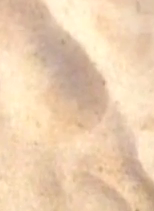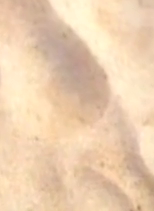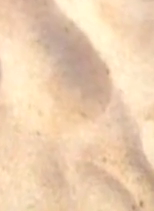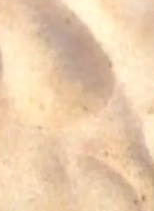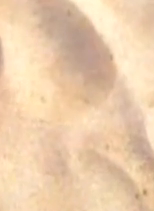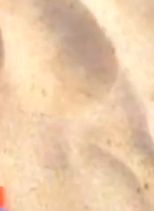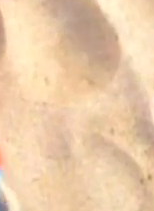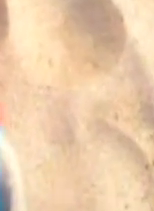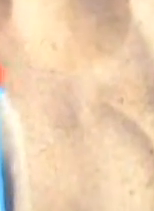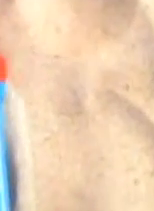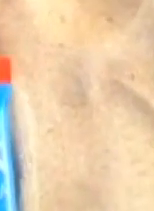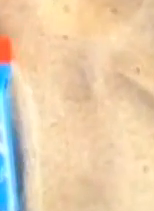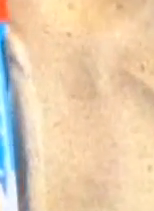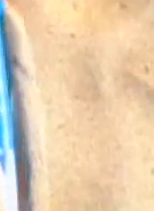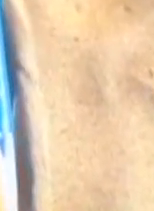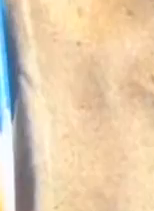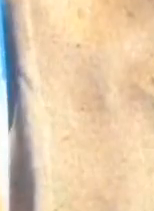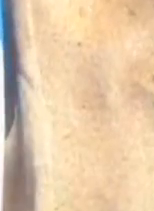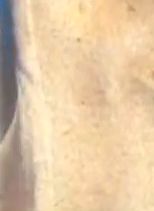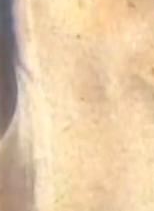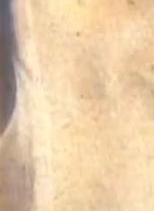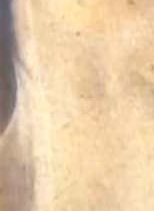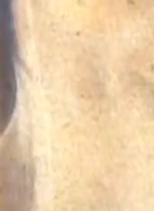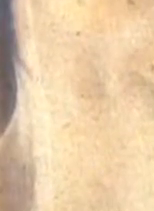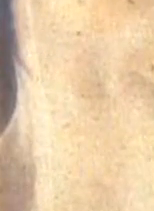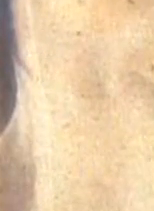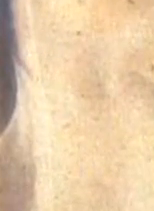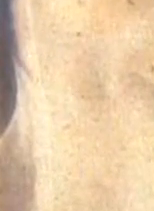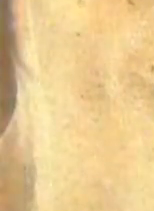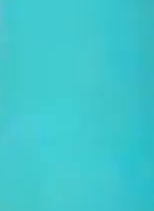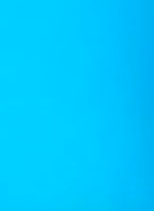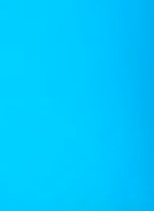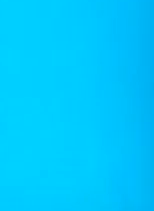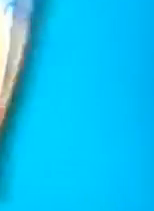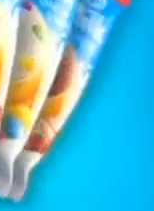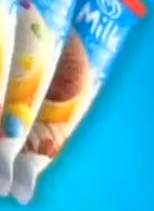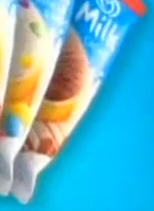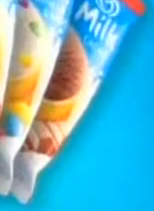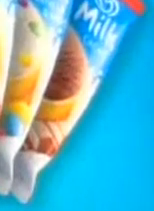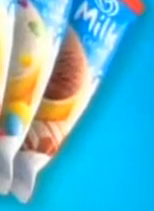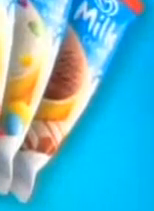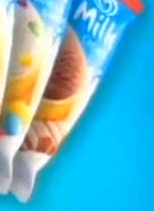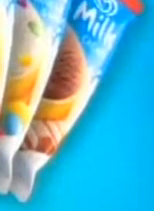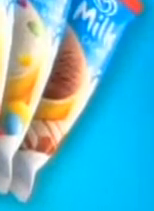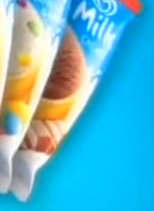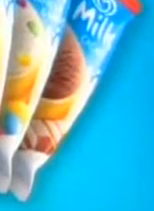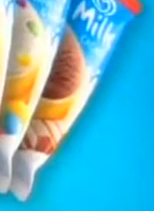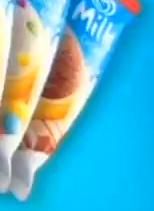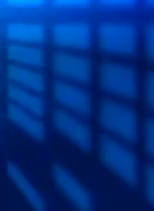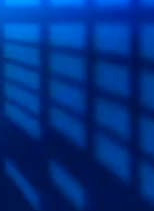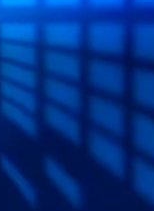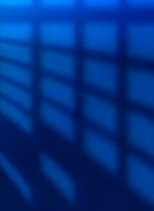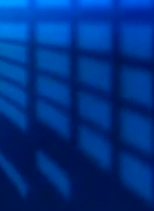Jaunais Big Milk vafeļu glāzītē. Maiks krējums, izteiksmīga garša, vairāk prieka. Izgaršo